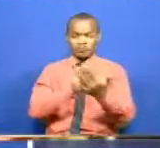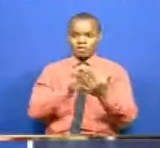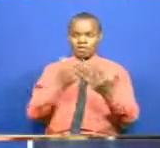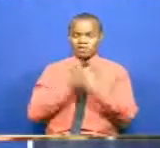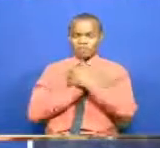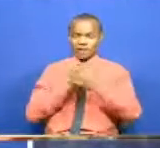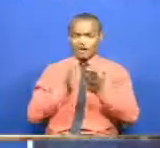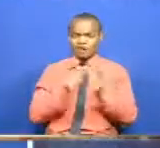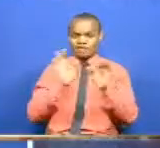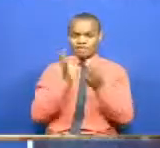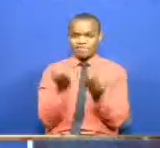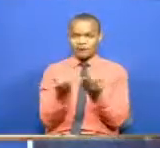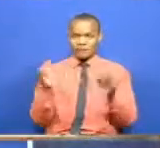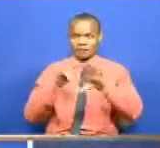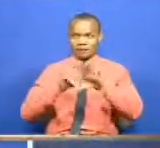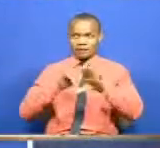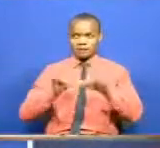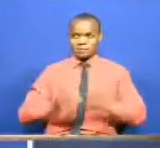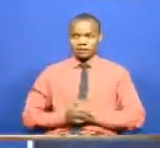Tazama.